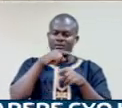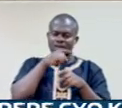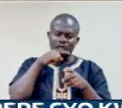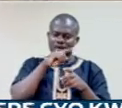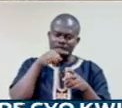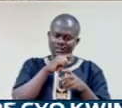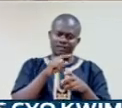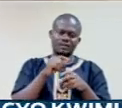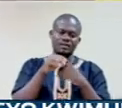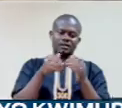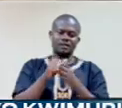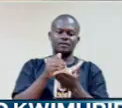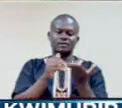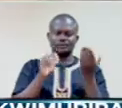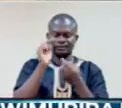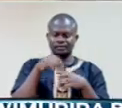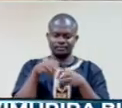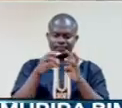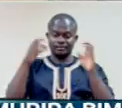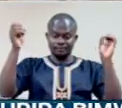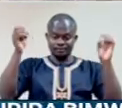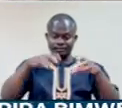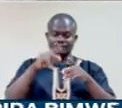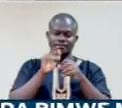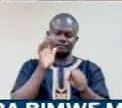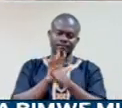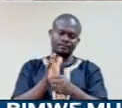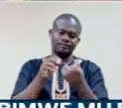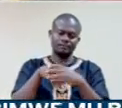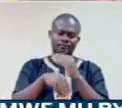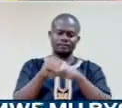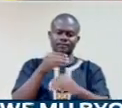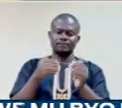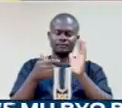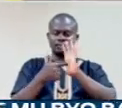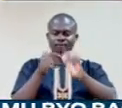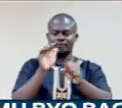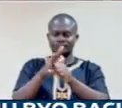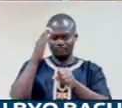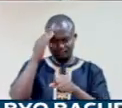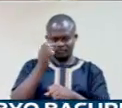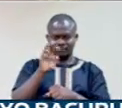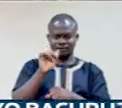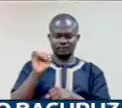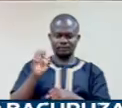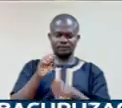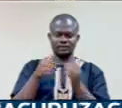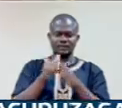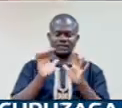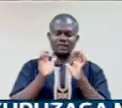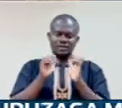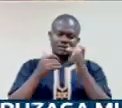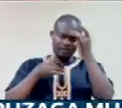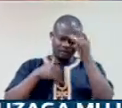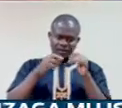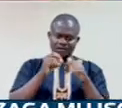n'inyanya. Ni igikorwa cyagabanije ku buryo bugaragara ubucucike bwarangwaga muri iri soko rikunze kumenyekana ku izina rya kariyeri, aho kurinda abaturage icyorezo